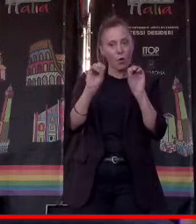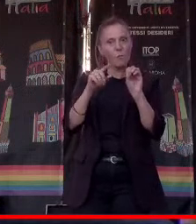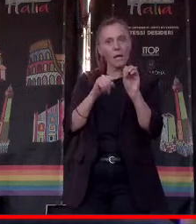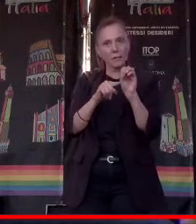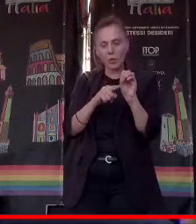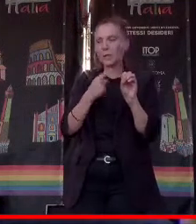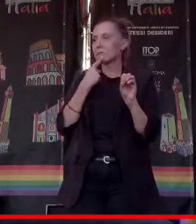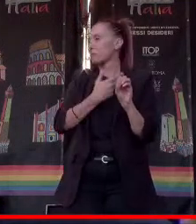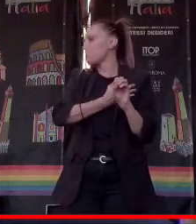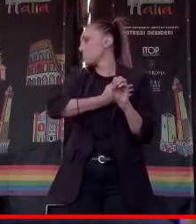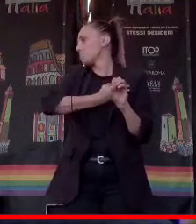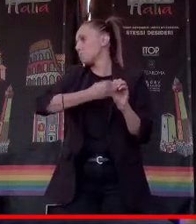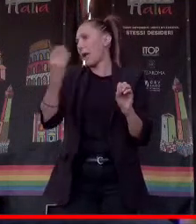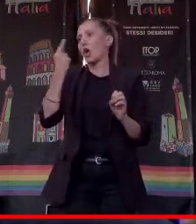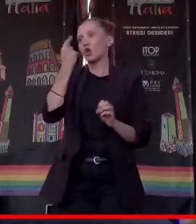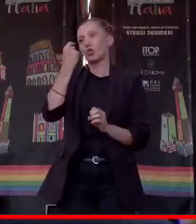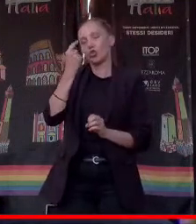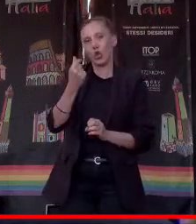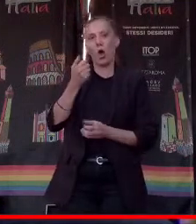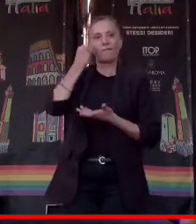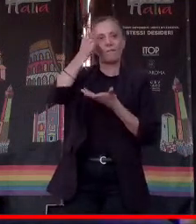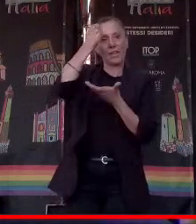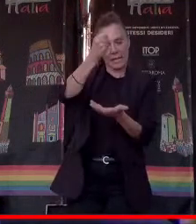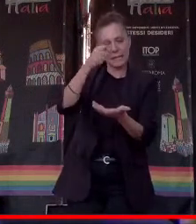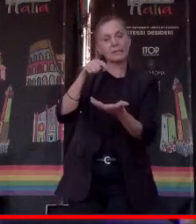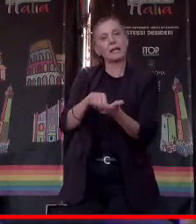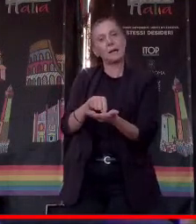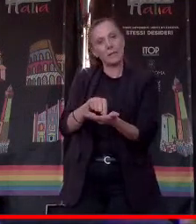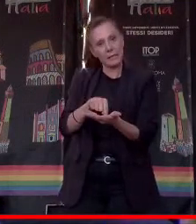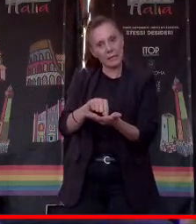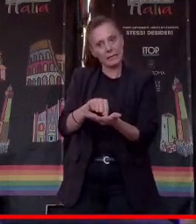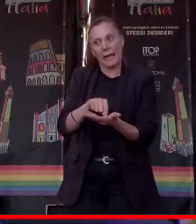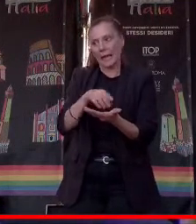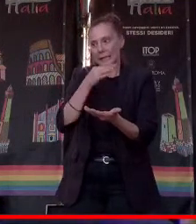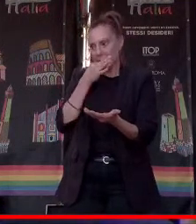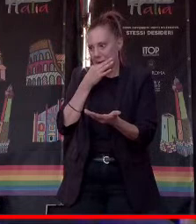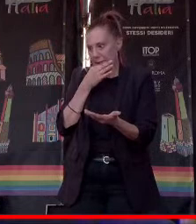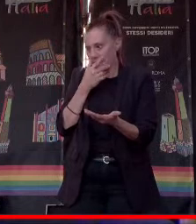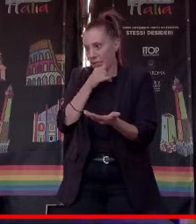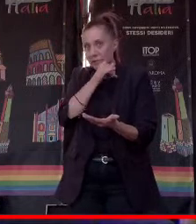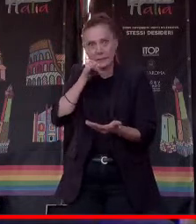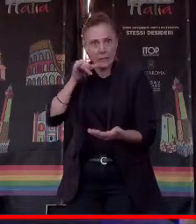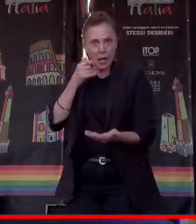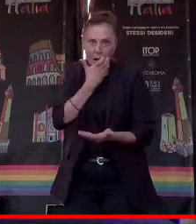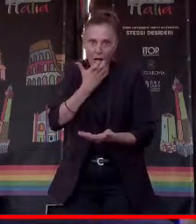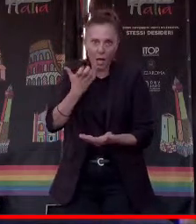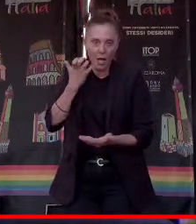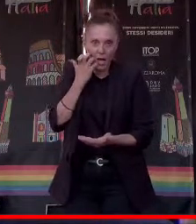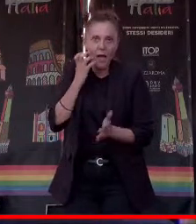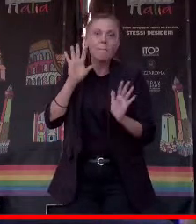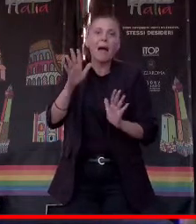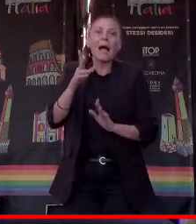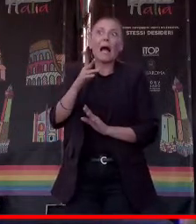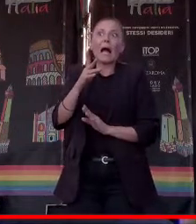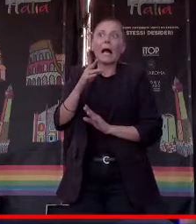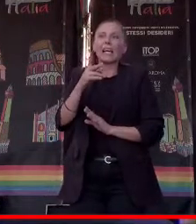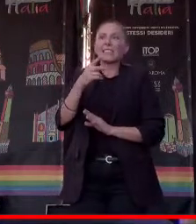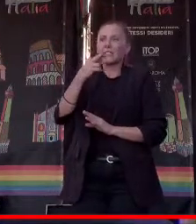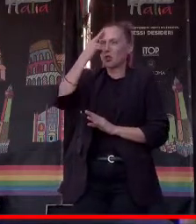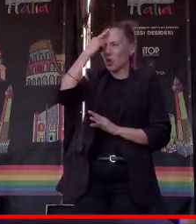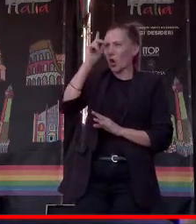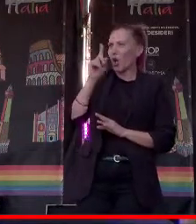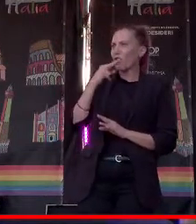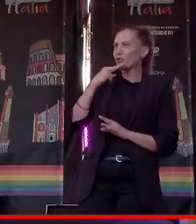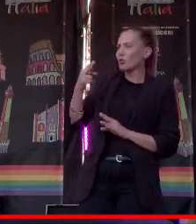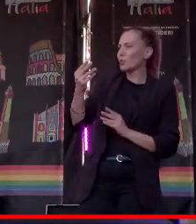benissimo, i soldi, i finanziamenti sono quelli che latitano e quelli che servono, e come diceva prima, non ricordo come si